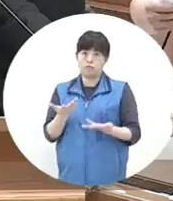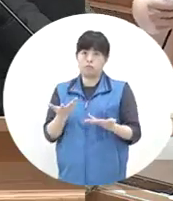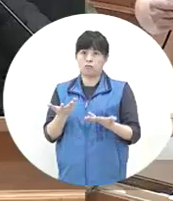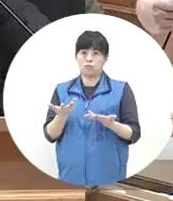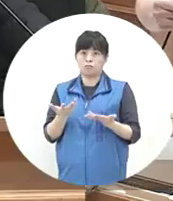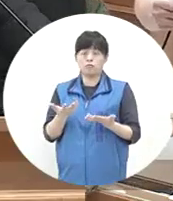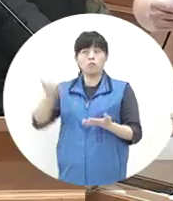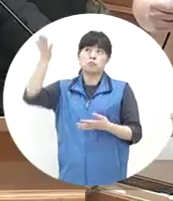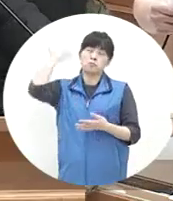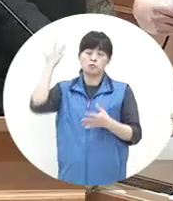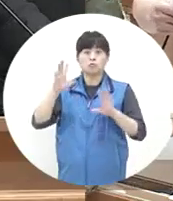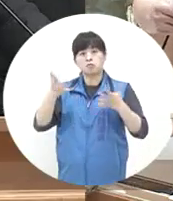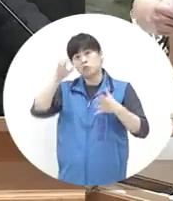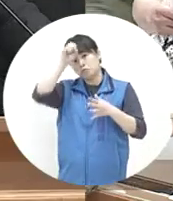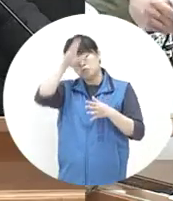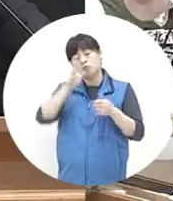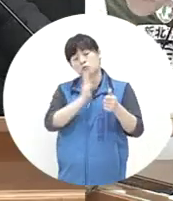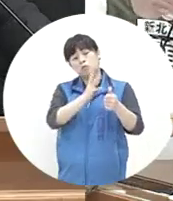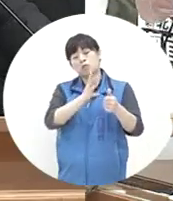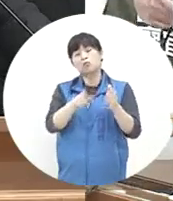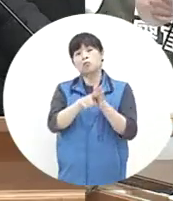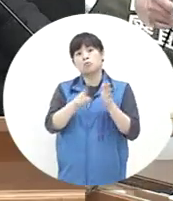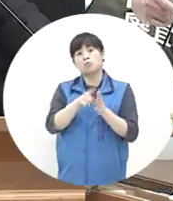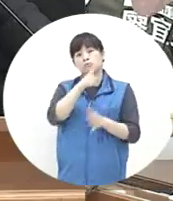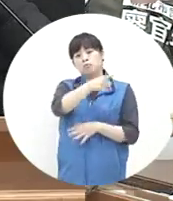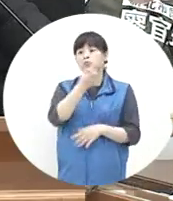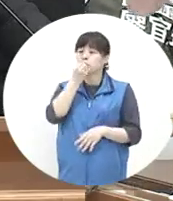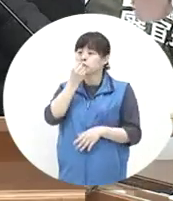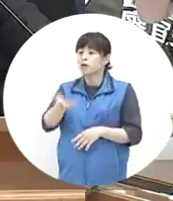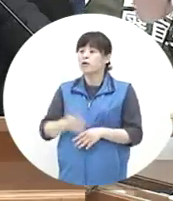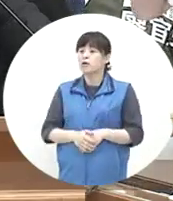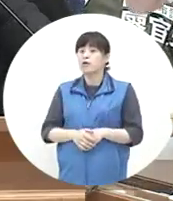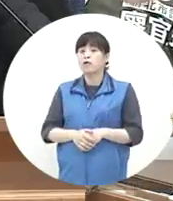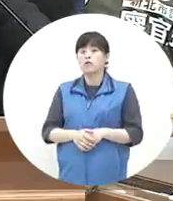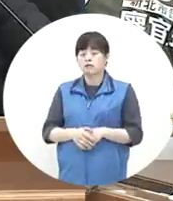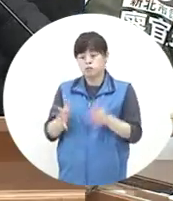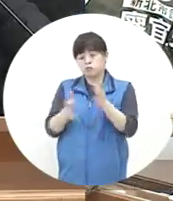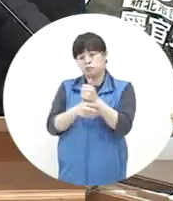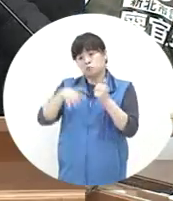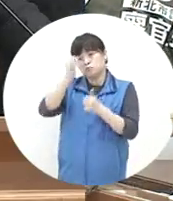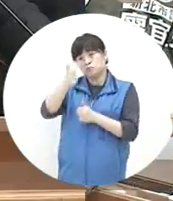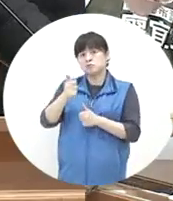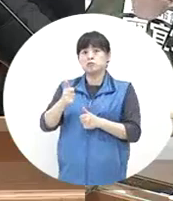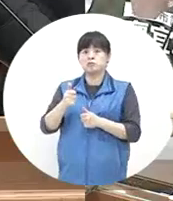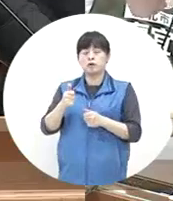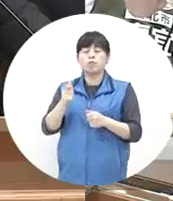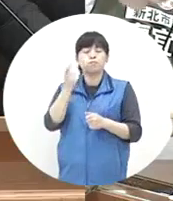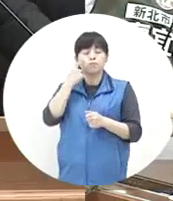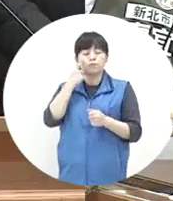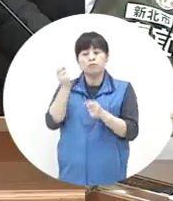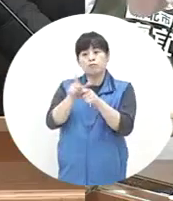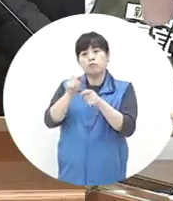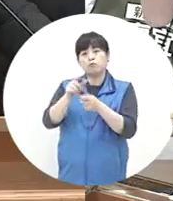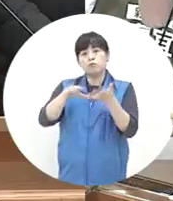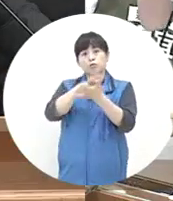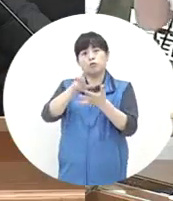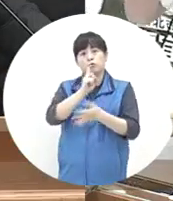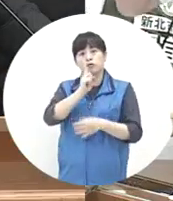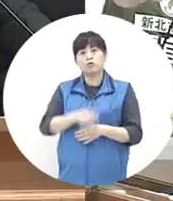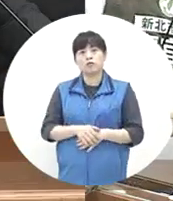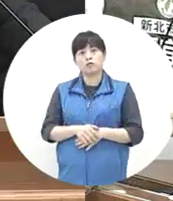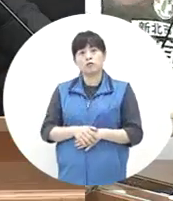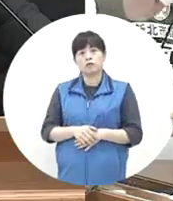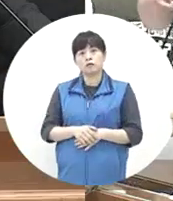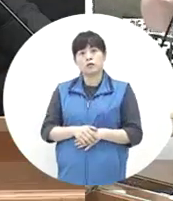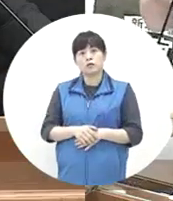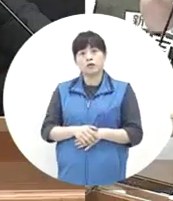之前国民党在跟你咨询的时候，你竟然当过市长呢，跟在那边以讹传讹，讲说会去当